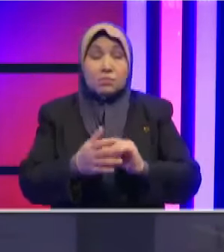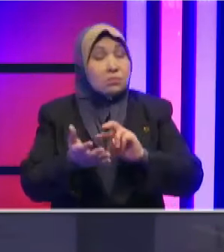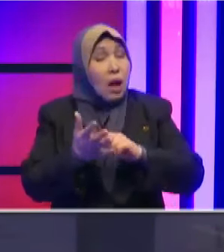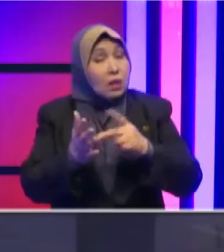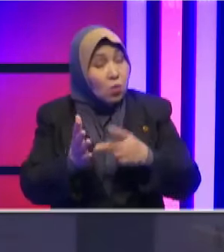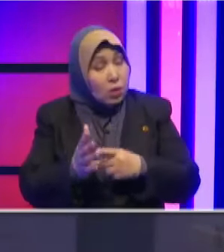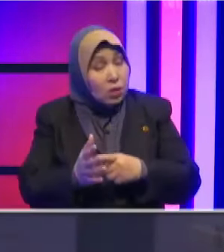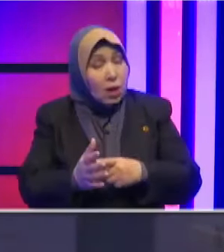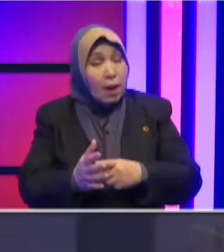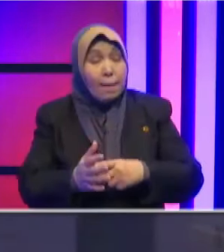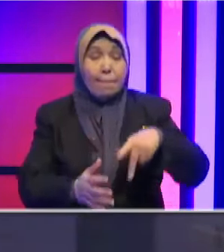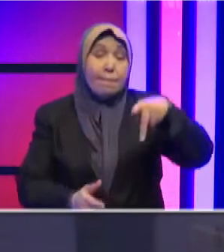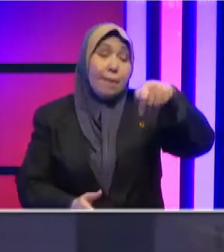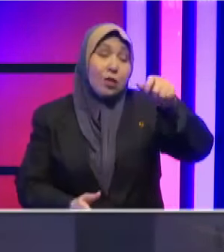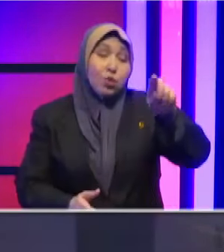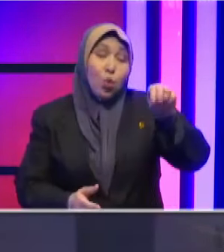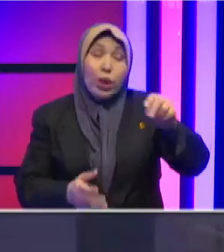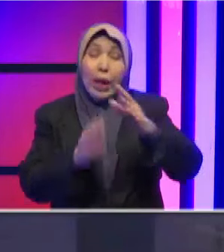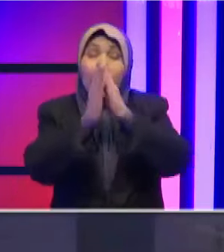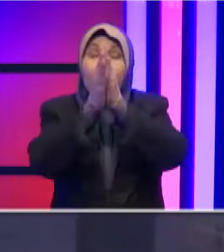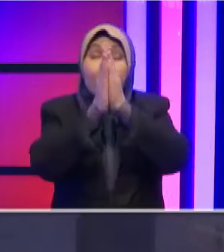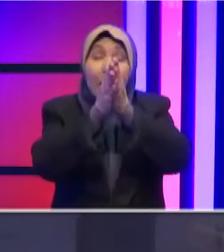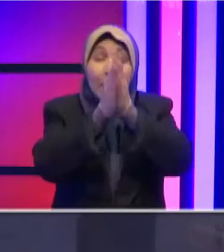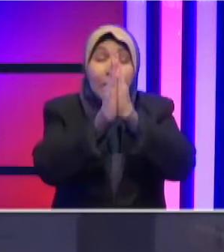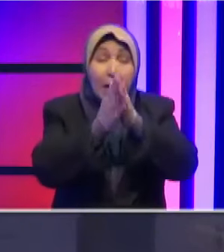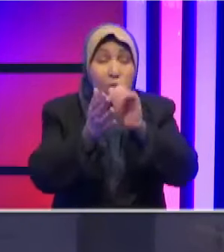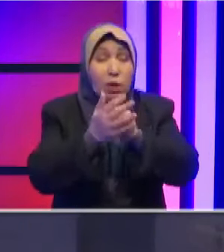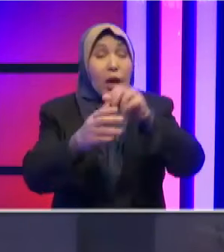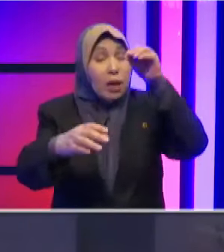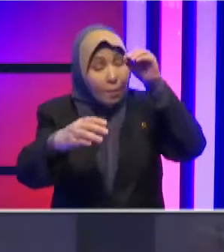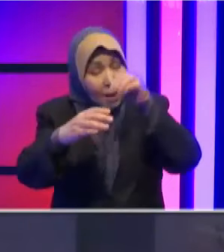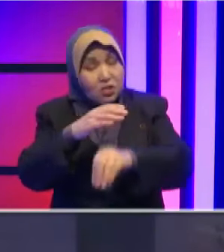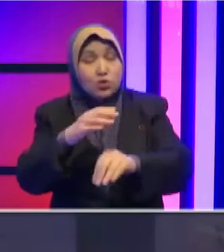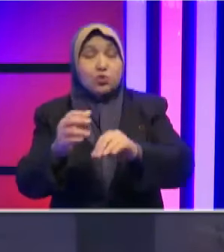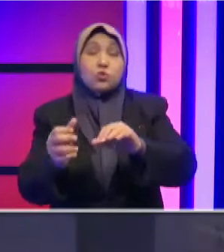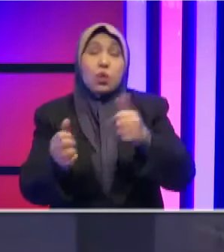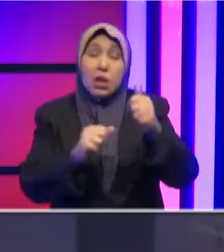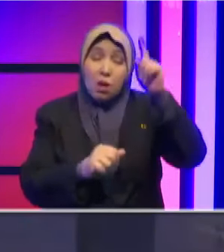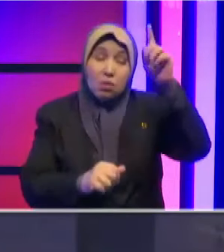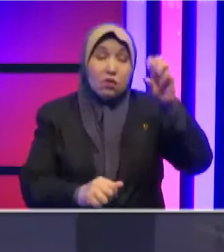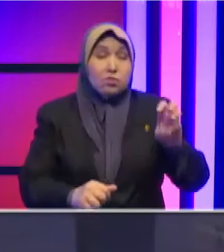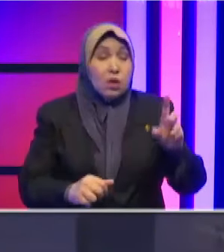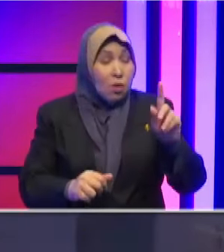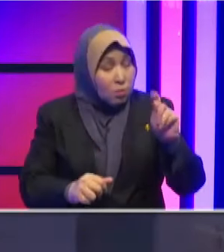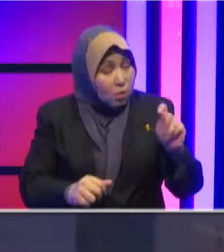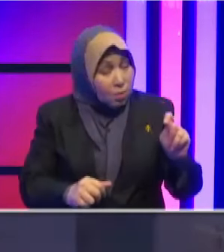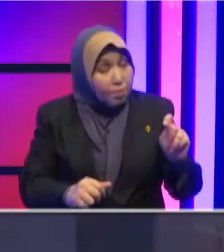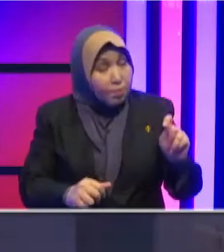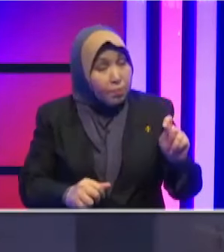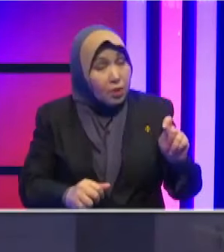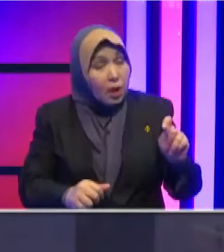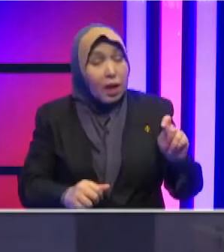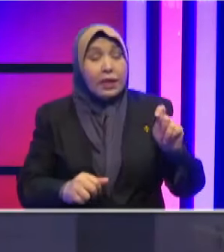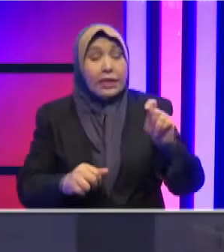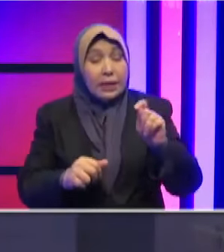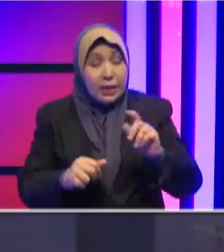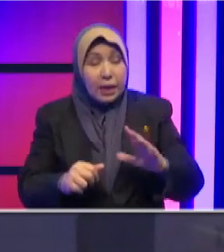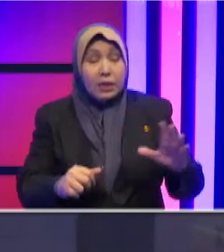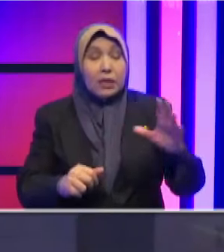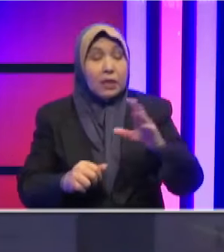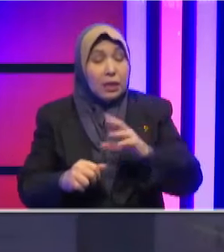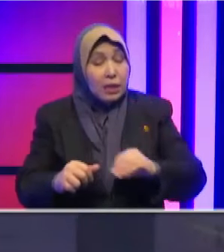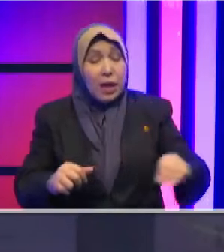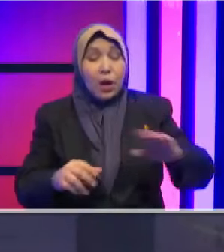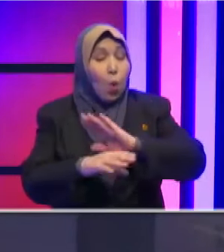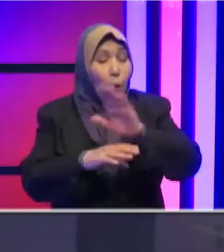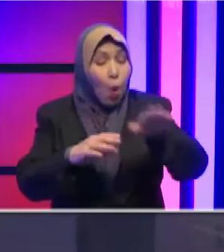artinya patung-patung yang mereka sembah itu akan dimasukkan oleh Allah subhanahuwata'ala innakum much budu'na